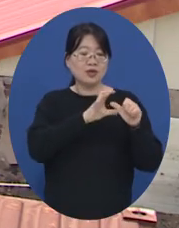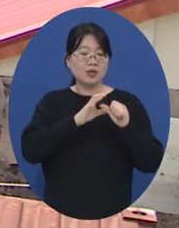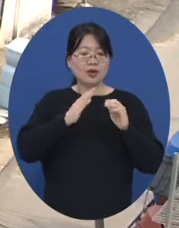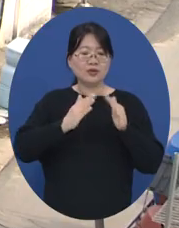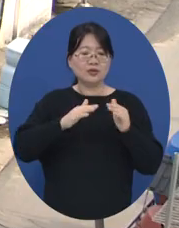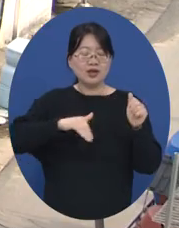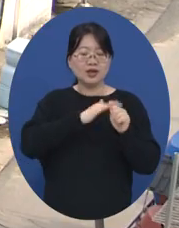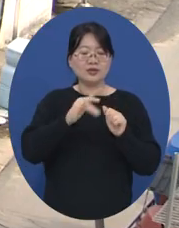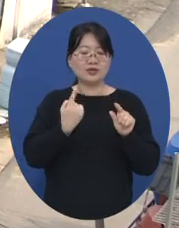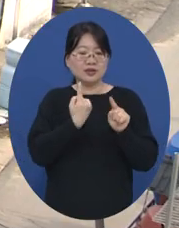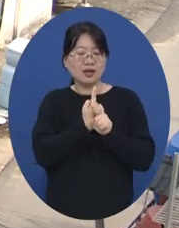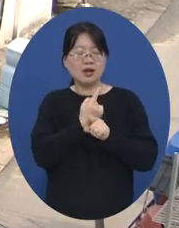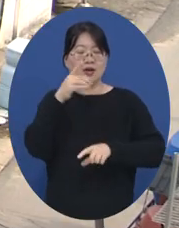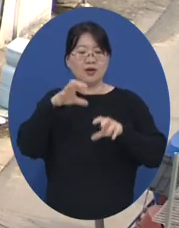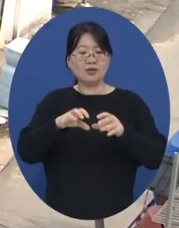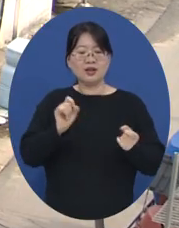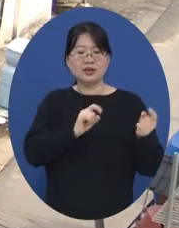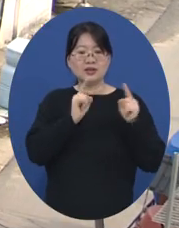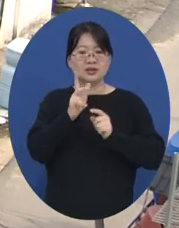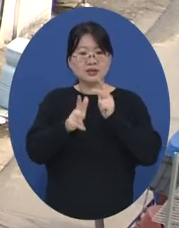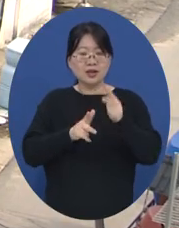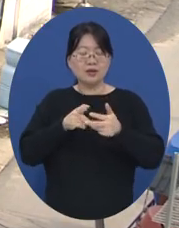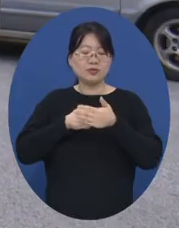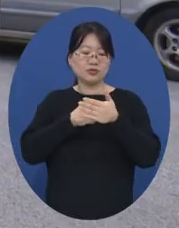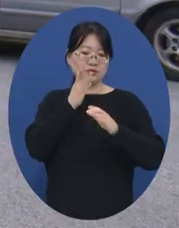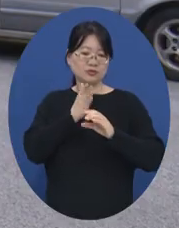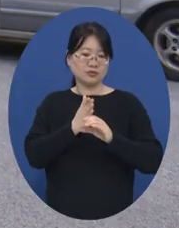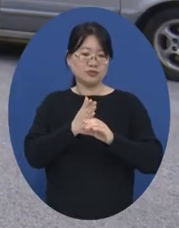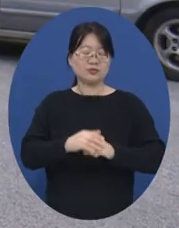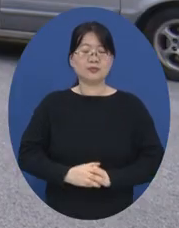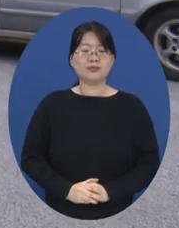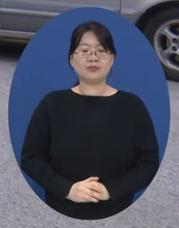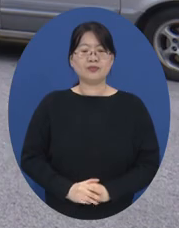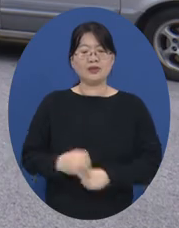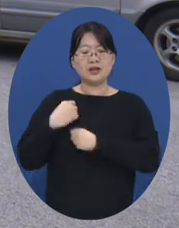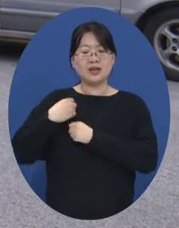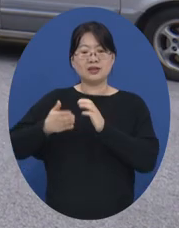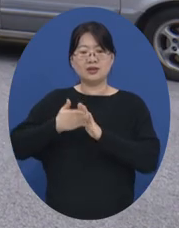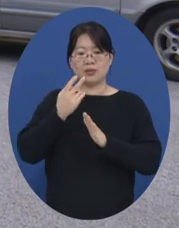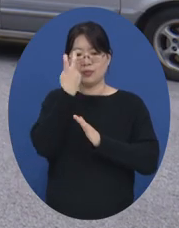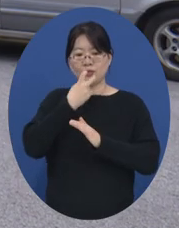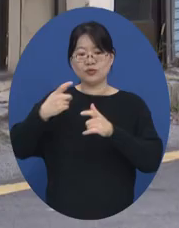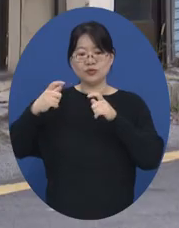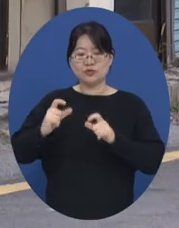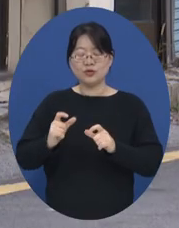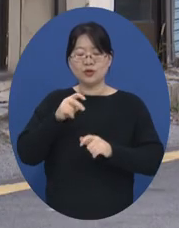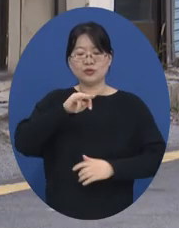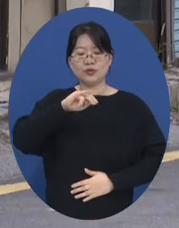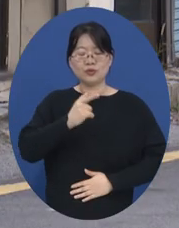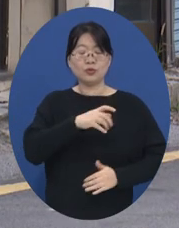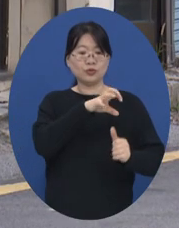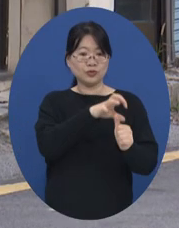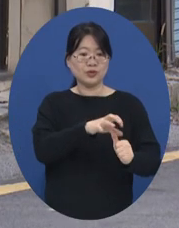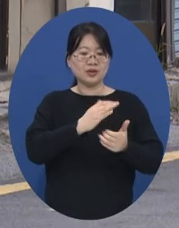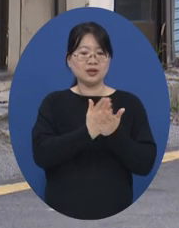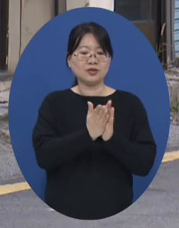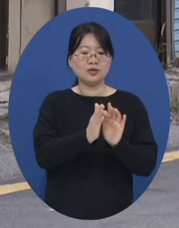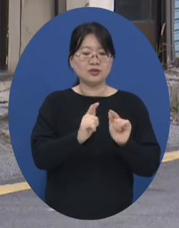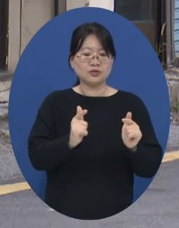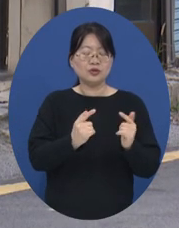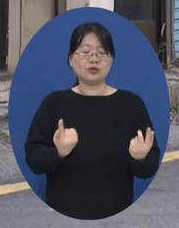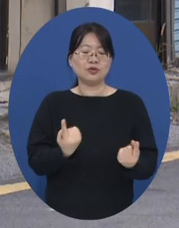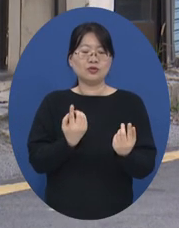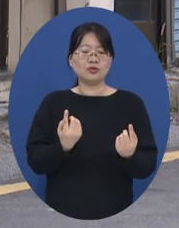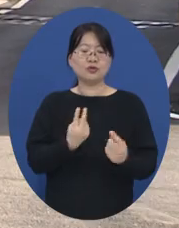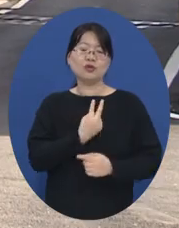개선하고 마을을 살리는 사업을 추진합니다 군사시설 보호 구역과 수도권 규제 등 중첩 규제로